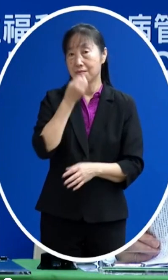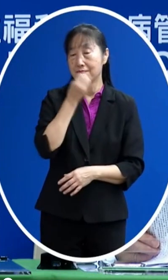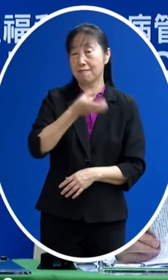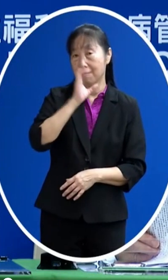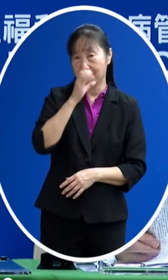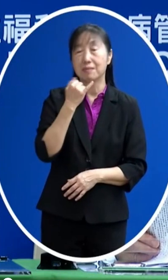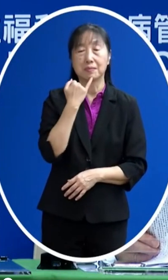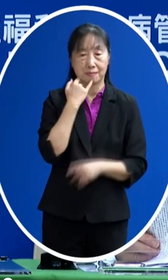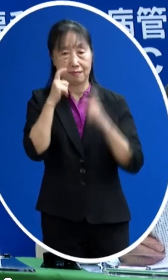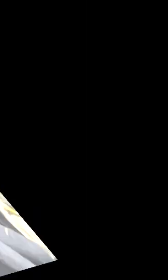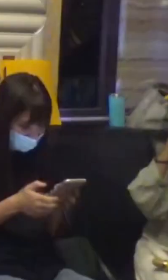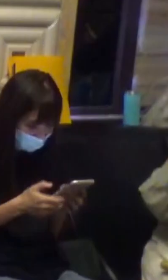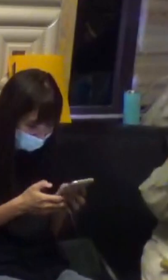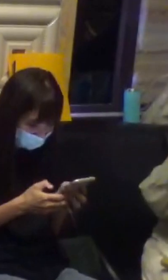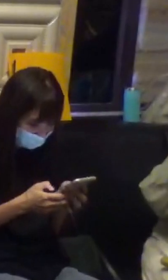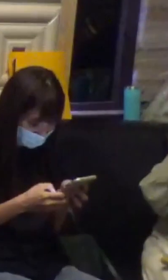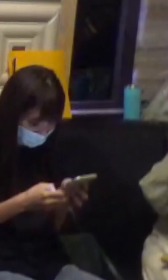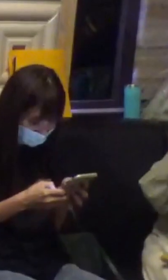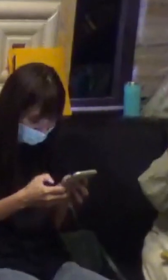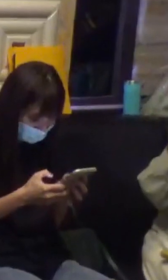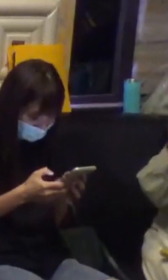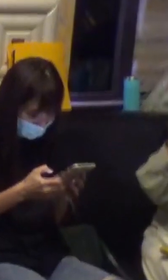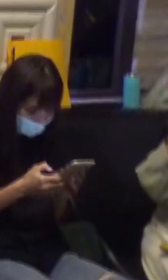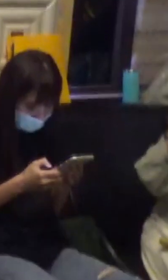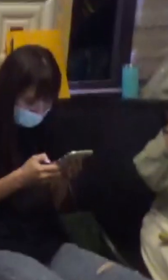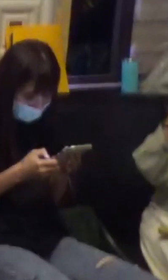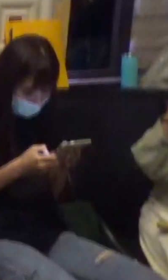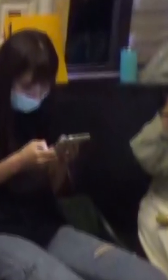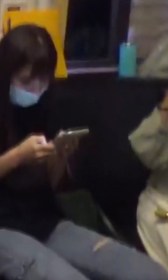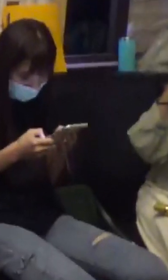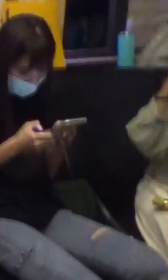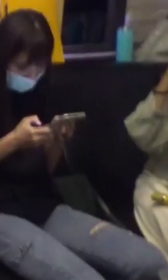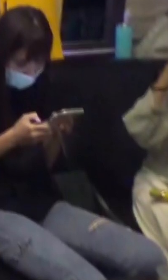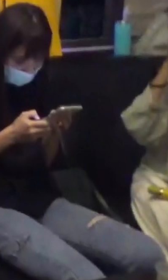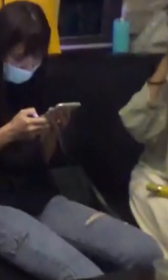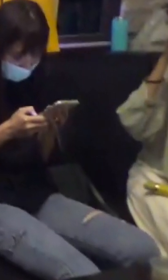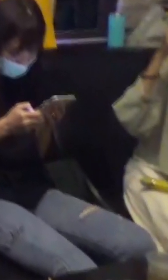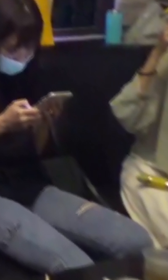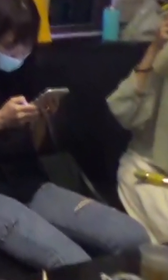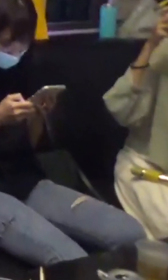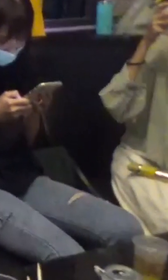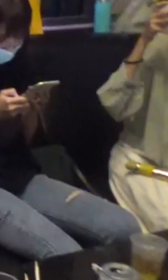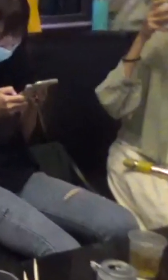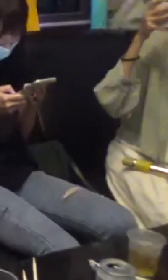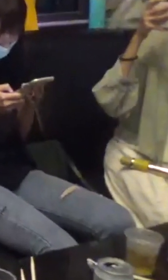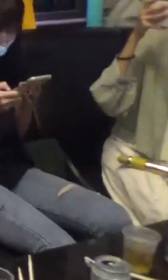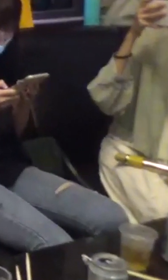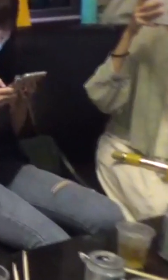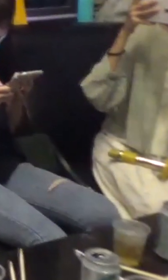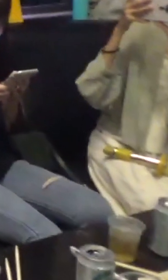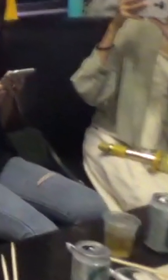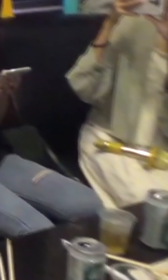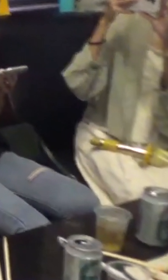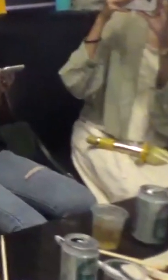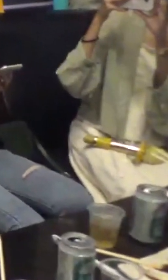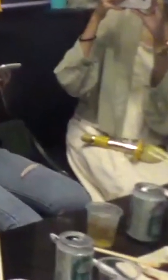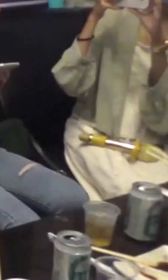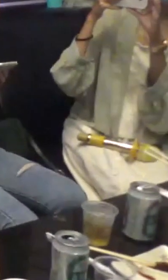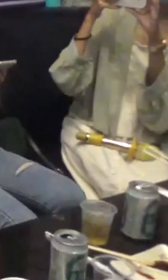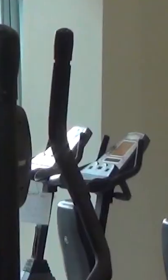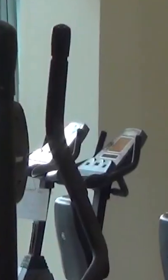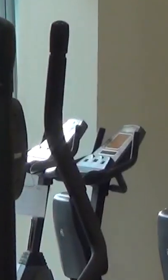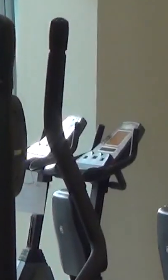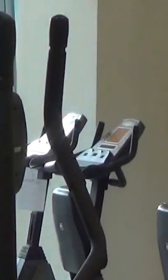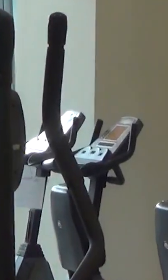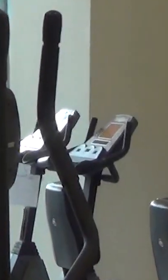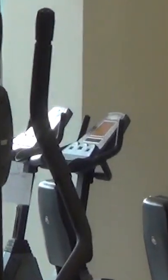以把口罩脱下来。 大家听到这个消息，有没有跟小兵一样想要撒花转圈圈了呢？不但可以放声欢